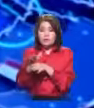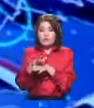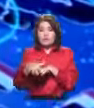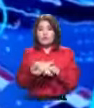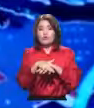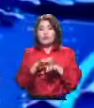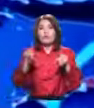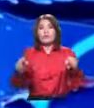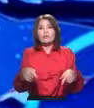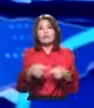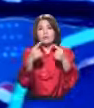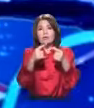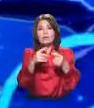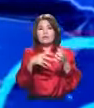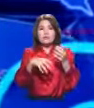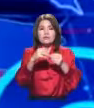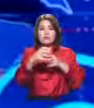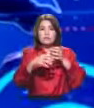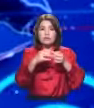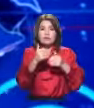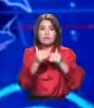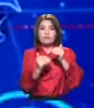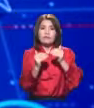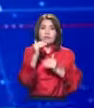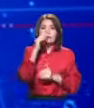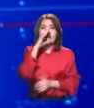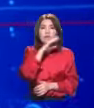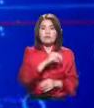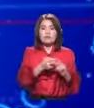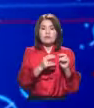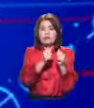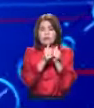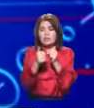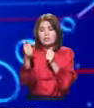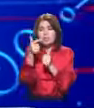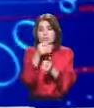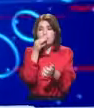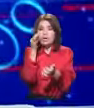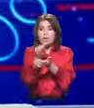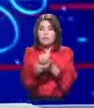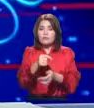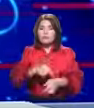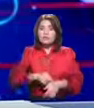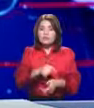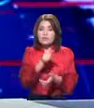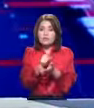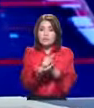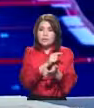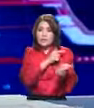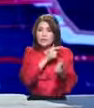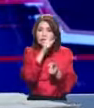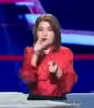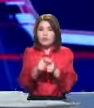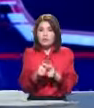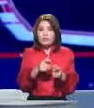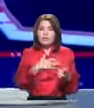алпауыт мемлекеттермен иық тіресетін деңгейге көтерілетінін айтады. Ол үшін әр азамат жауапкершілікті сезініп, міндетке сақадай сай болуы тиіс.